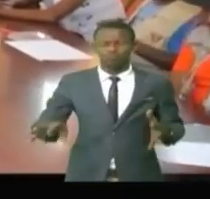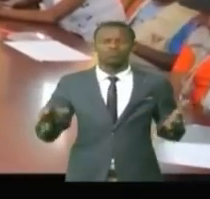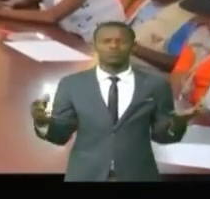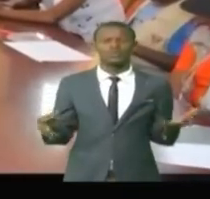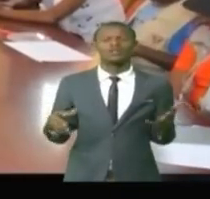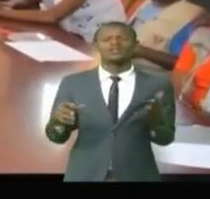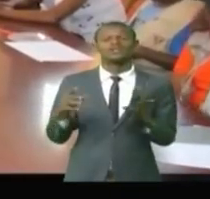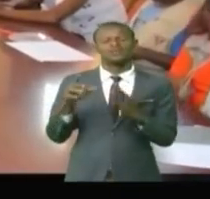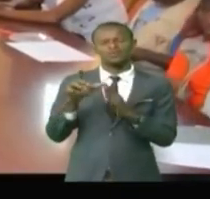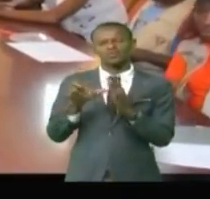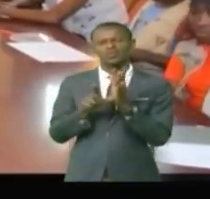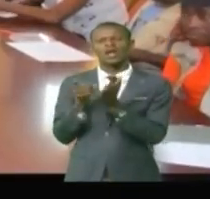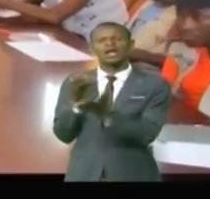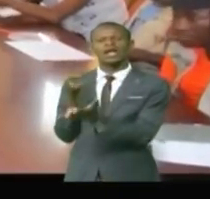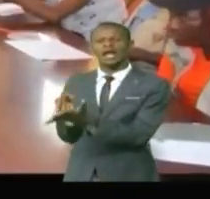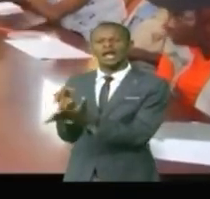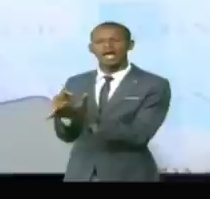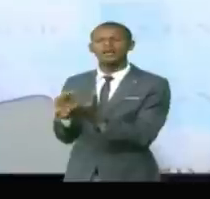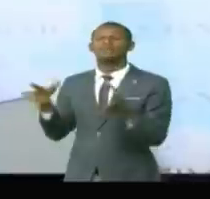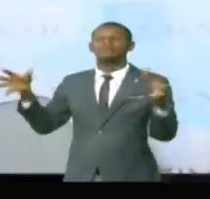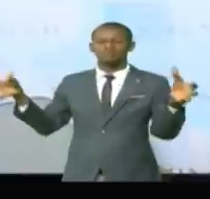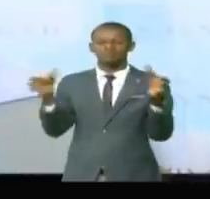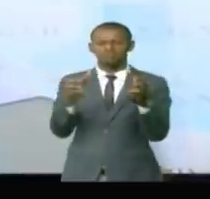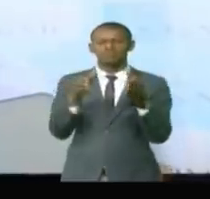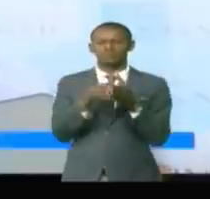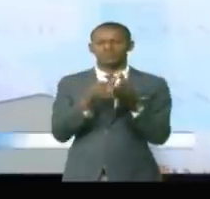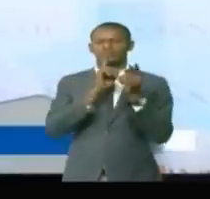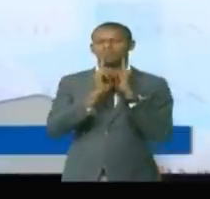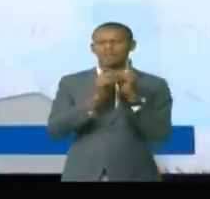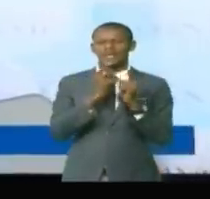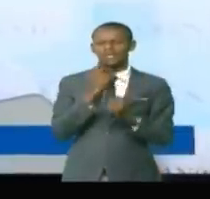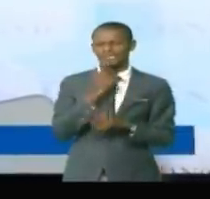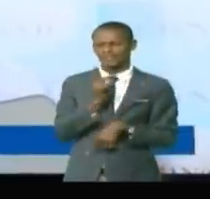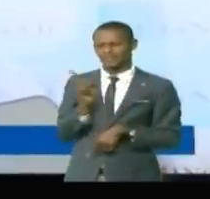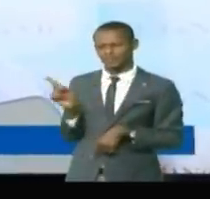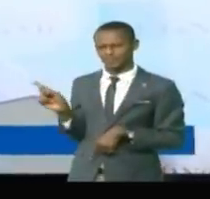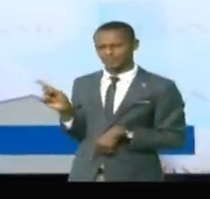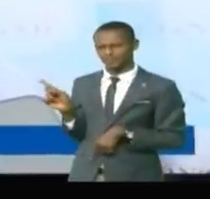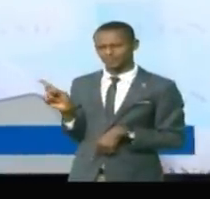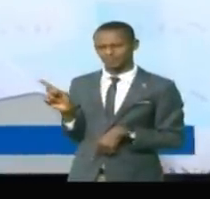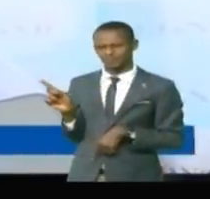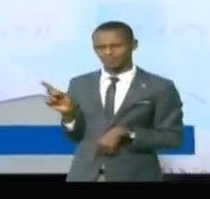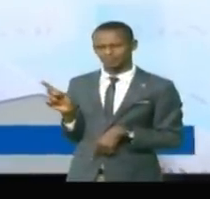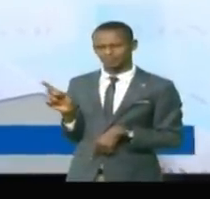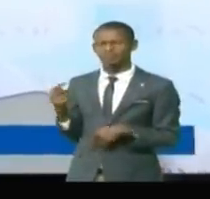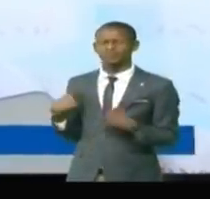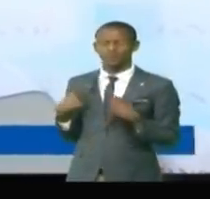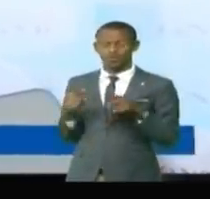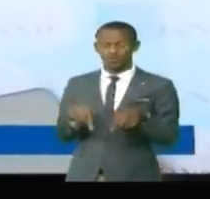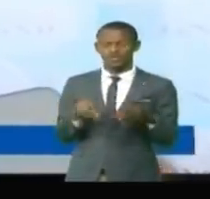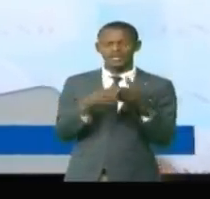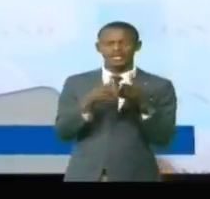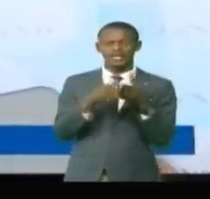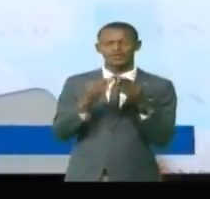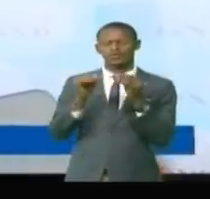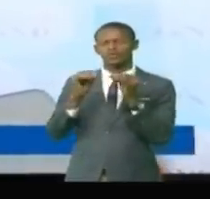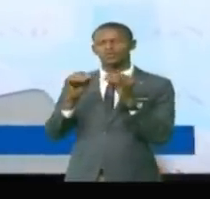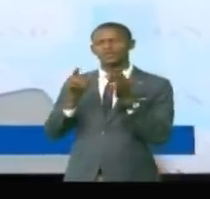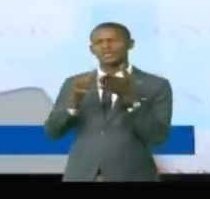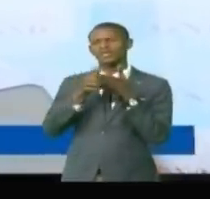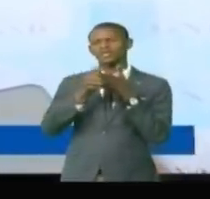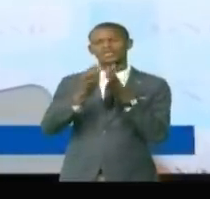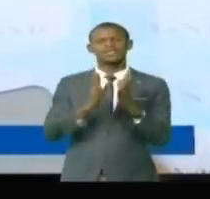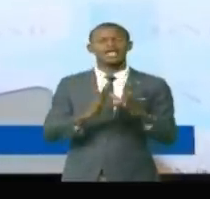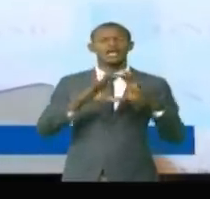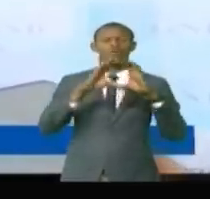ces échanges. Ces dialogues qu'on a eu avec les leaders religieux, les leaders communautaires, avec les enseignants, c'est une façon de